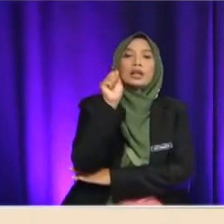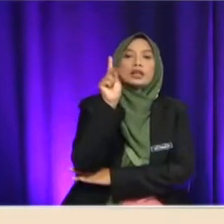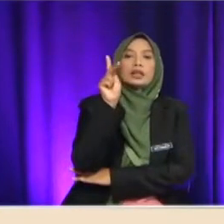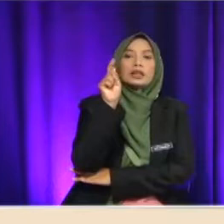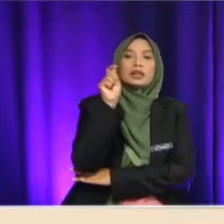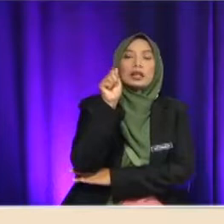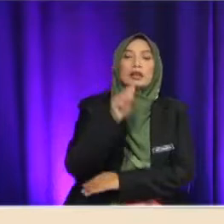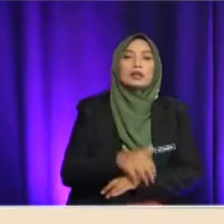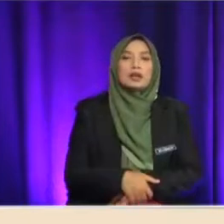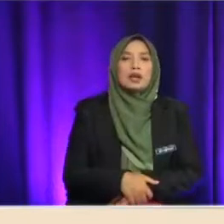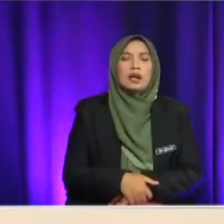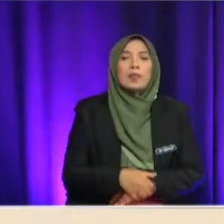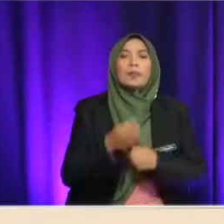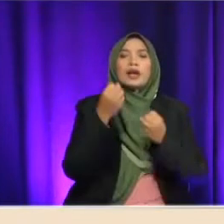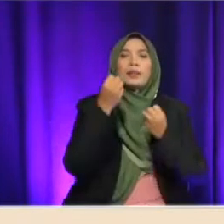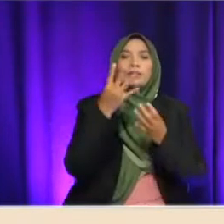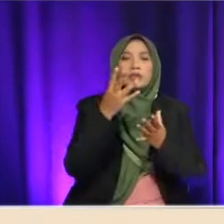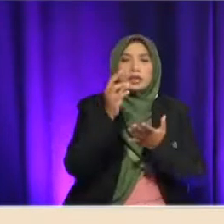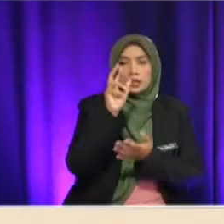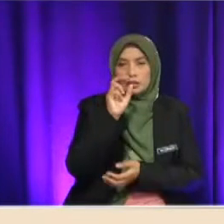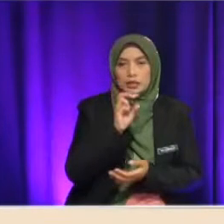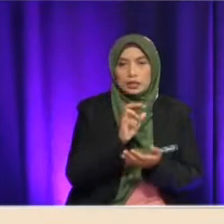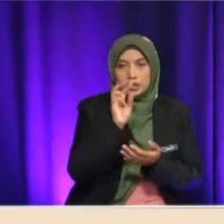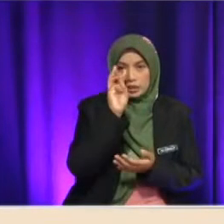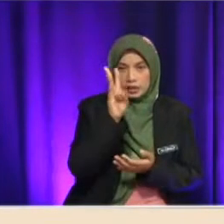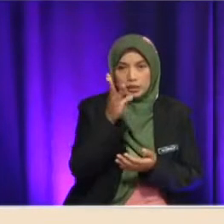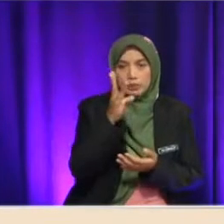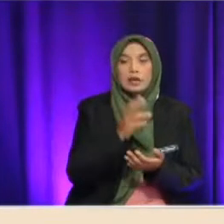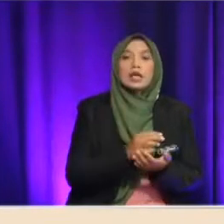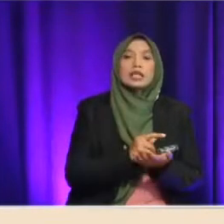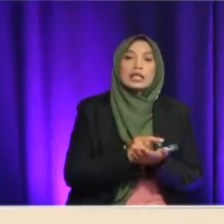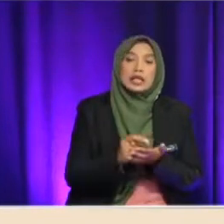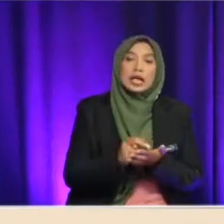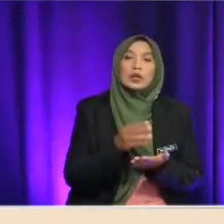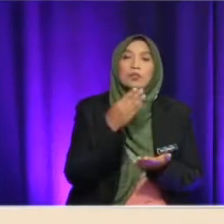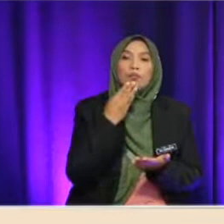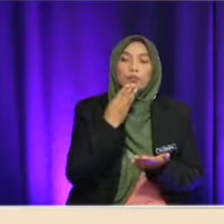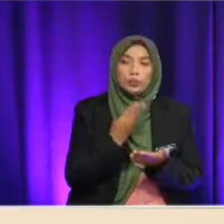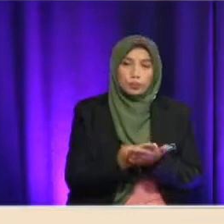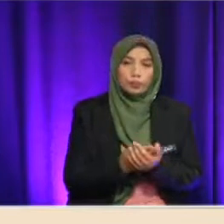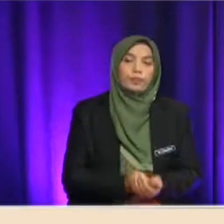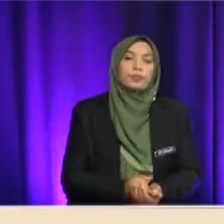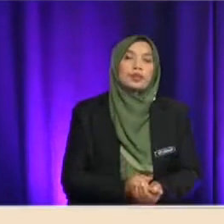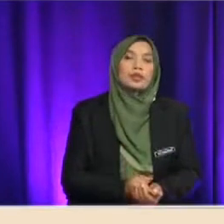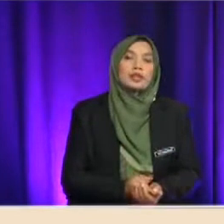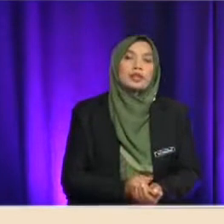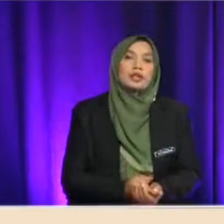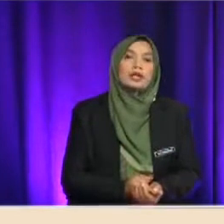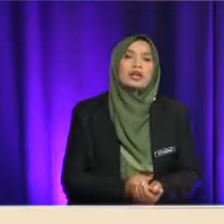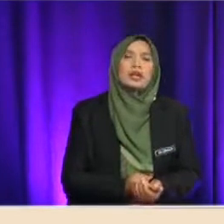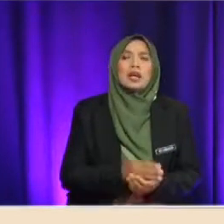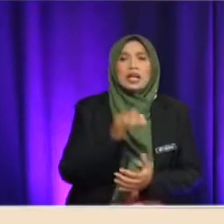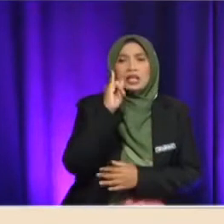fakta 16 nilai murni yang selari dengan falsafah pendidikan negara. Dan seterusnya, impak